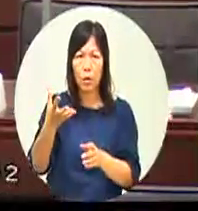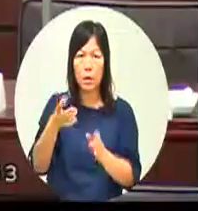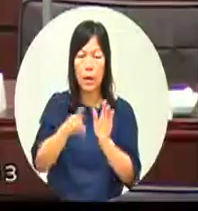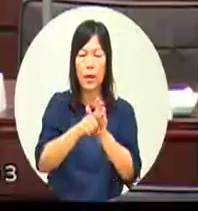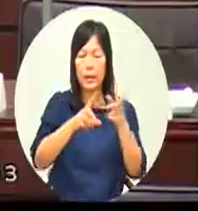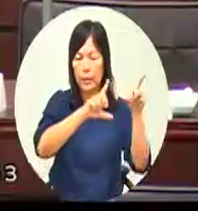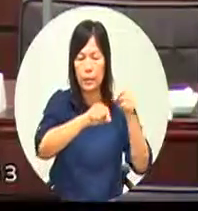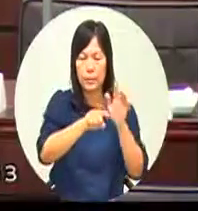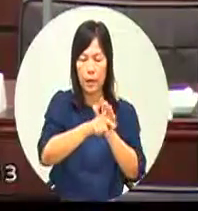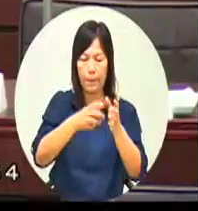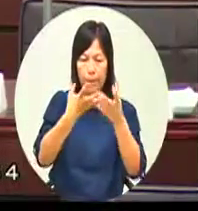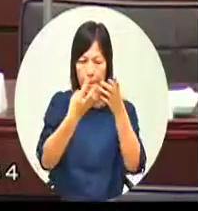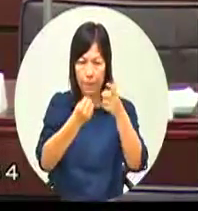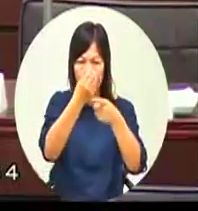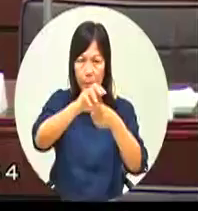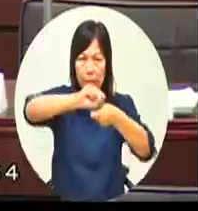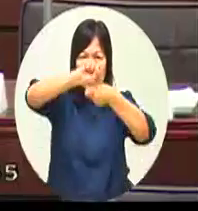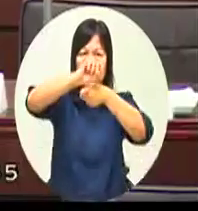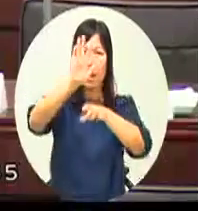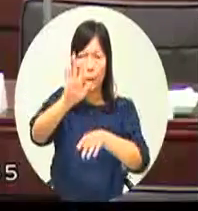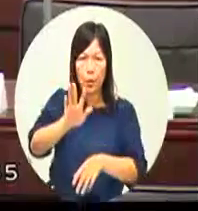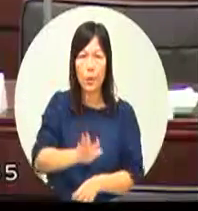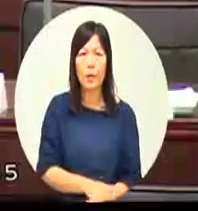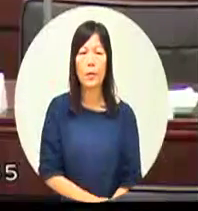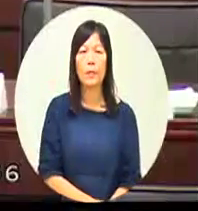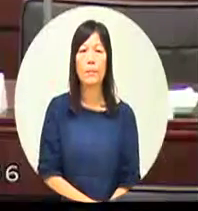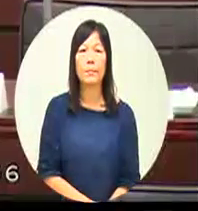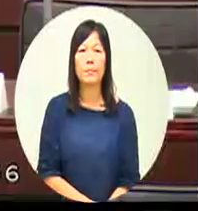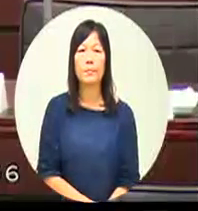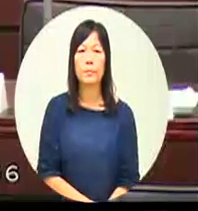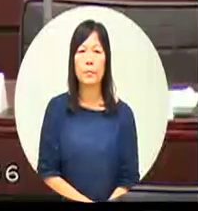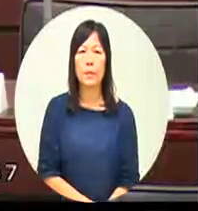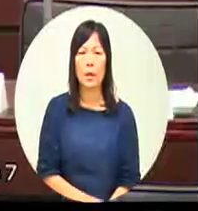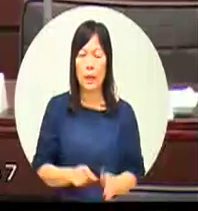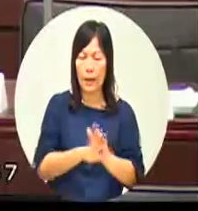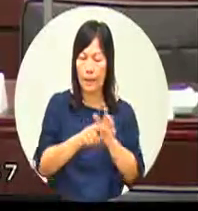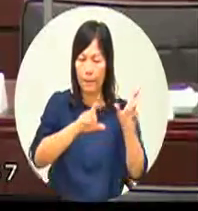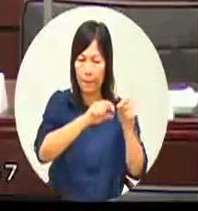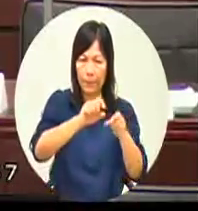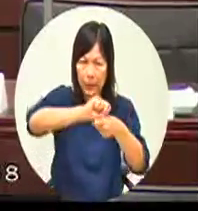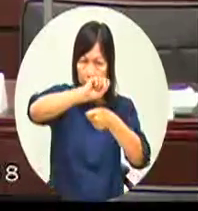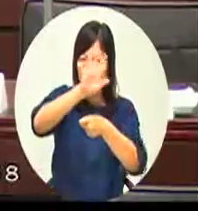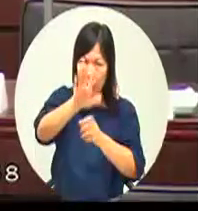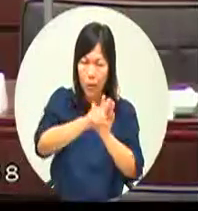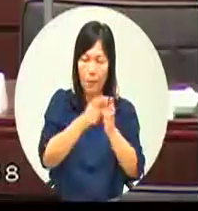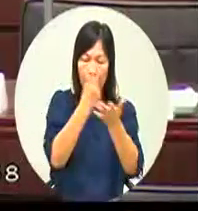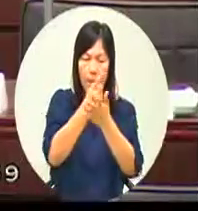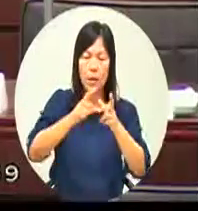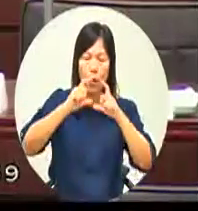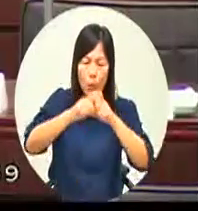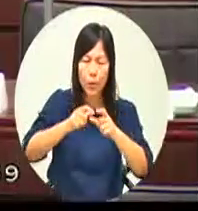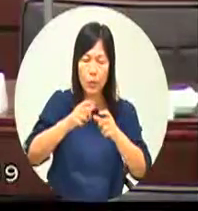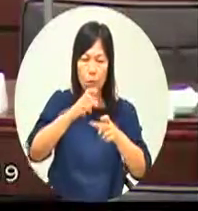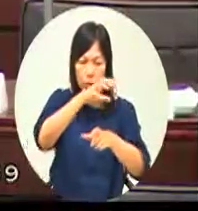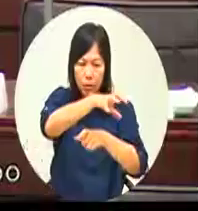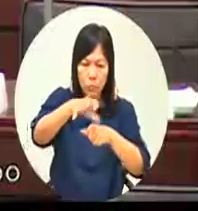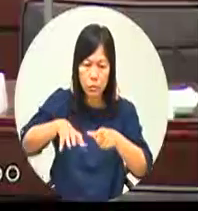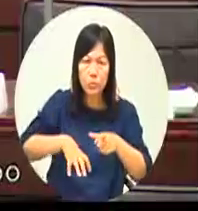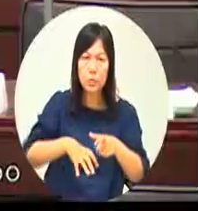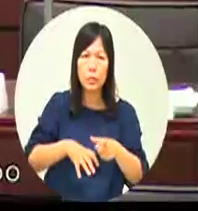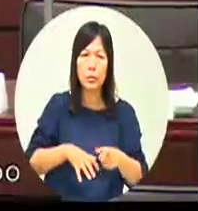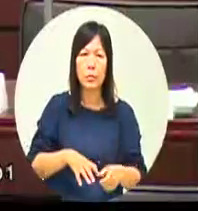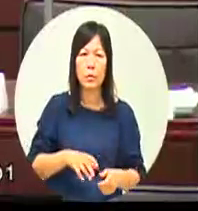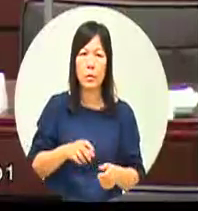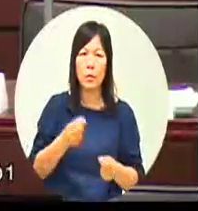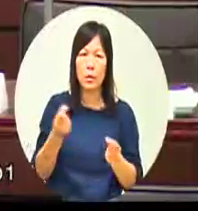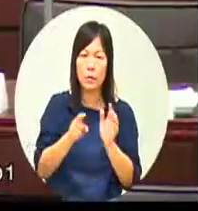比例会增加，一定会按照比例增加。那比例增加就是说，所有的回馈区里面的这一些的